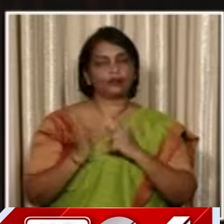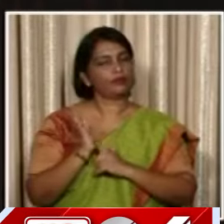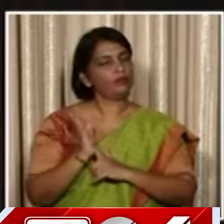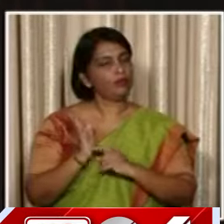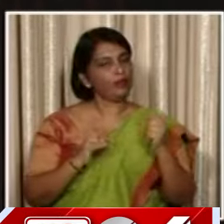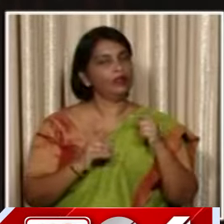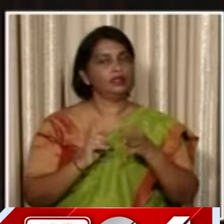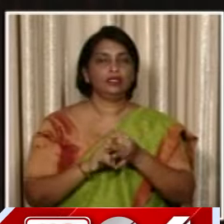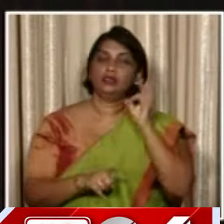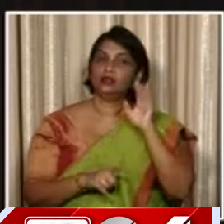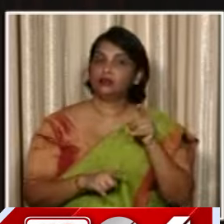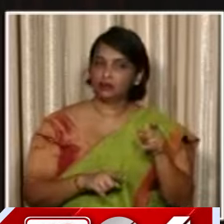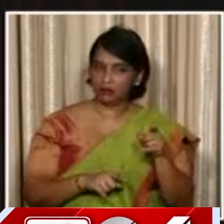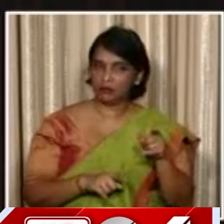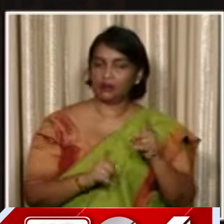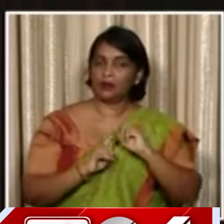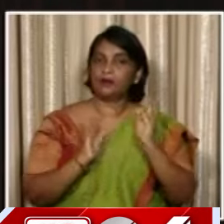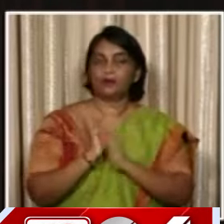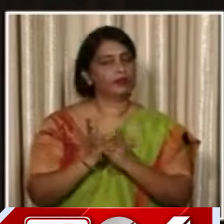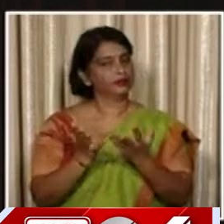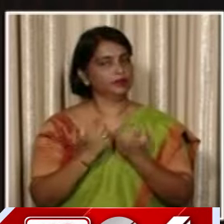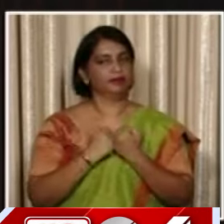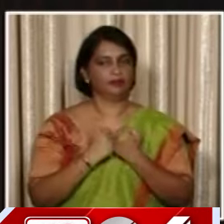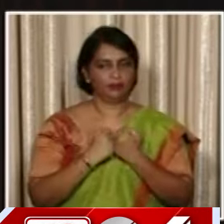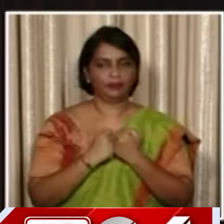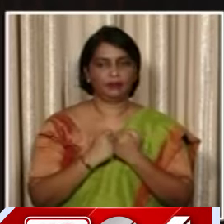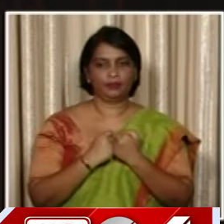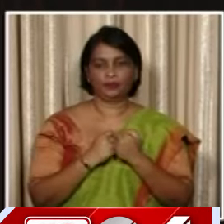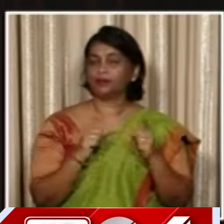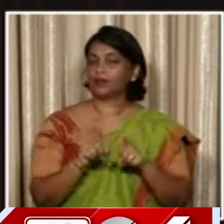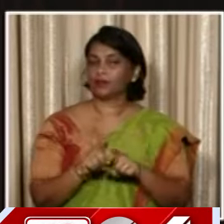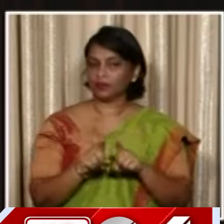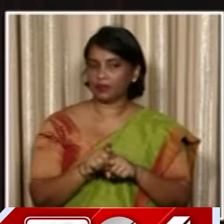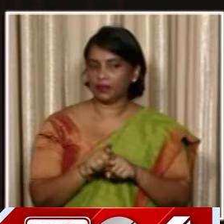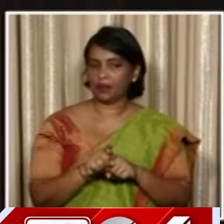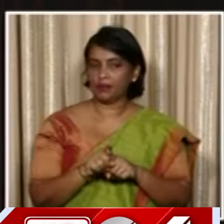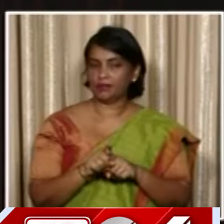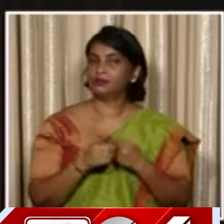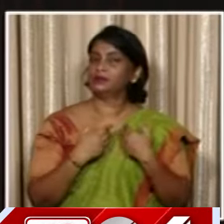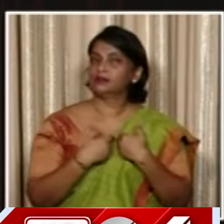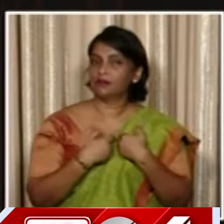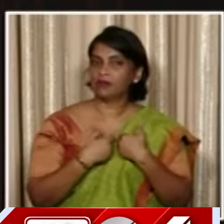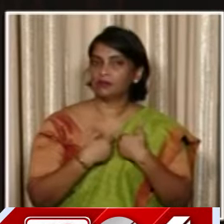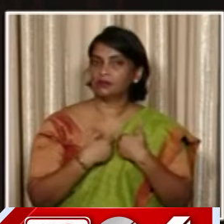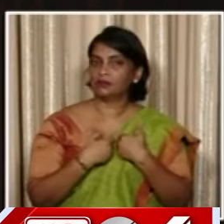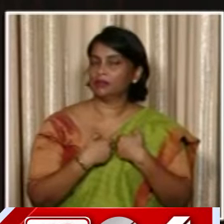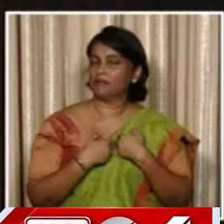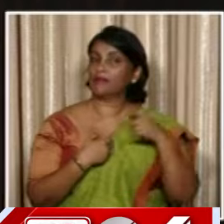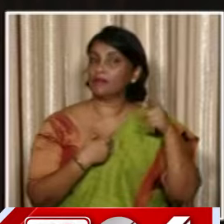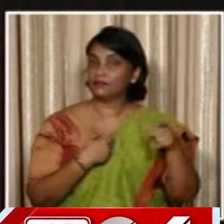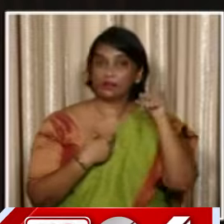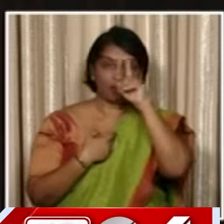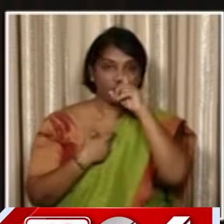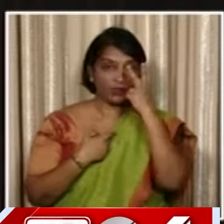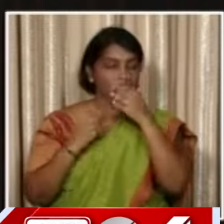වාසනාවට ජනාධිපතිතුමා අගමැතිකම බාරගත්තා. ඒ වගේම අපි ඒ මාස